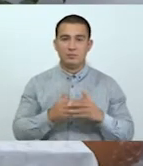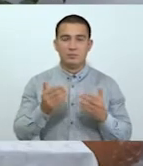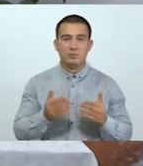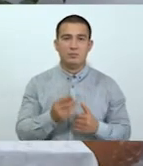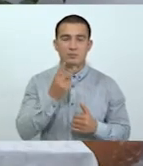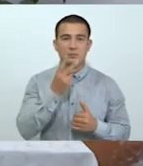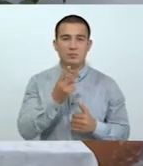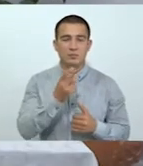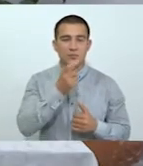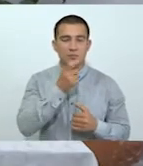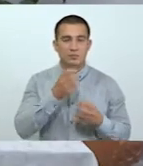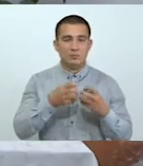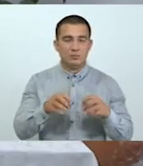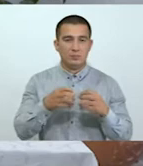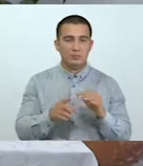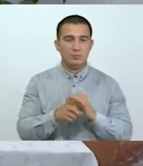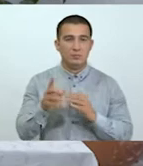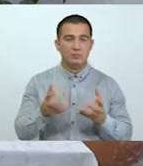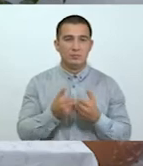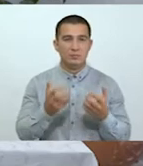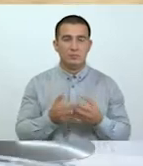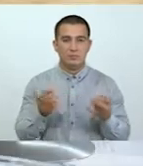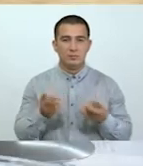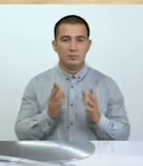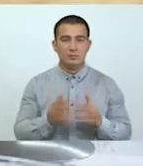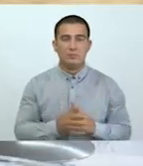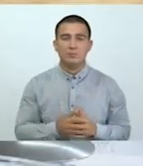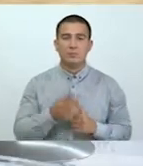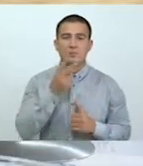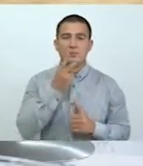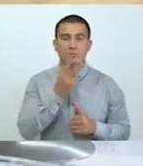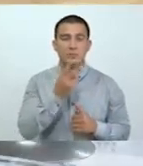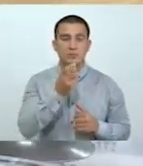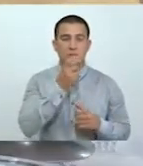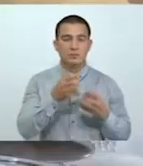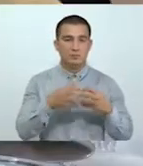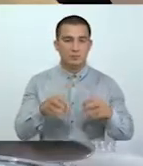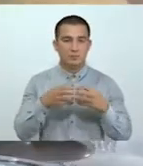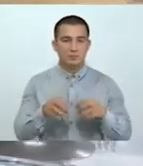2 dona tuxum solib, xamir tayyorlashdan boshlaymiz. 2 dona tuxumni solib,